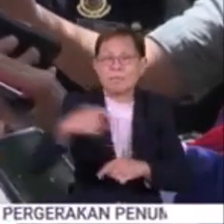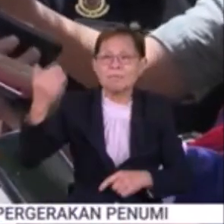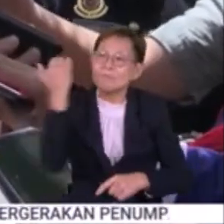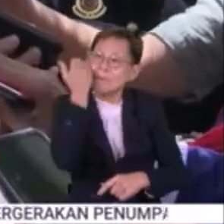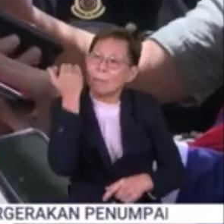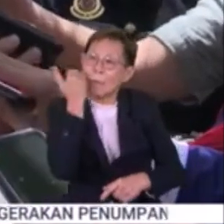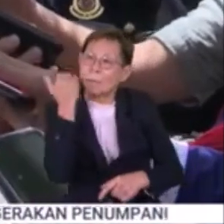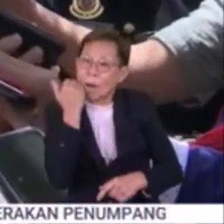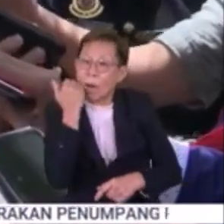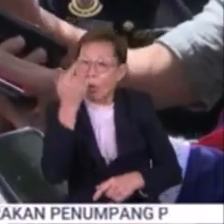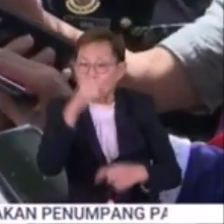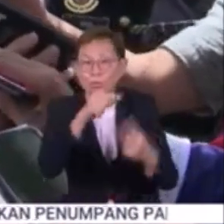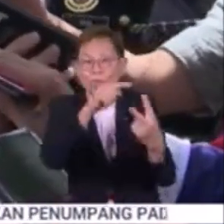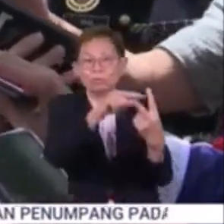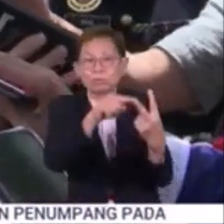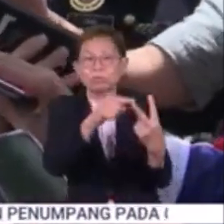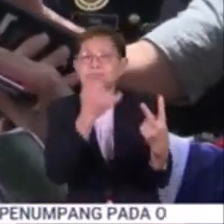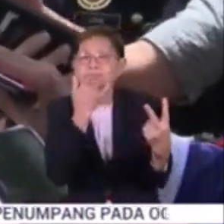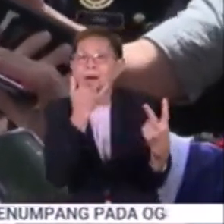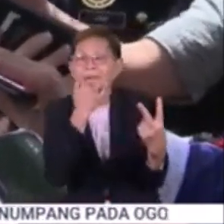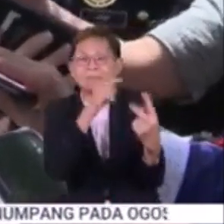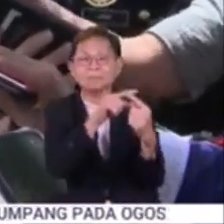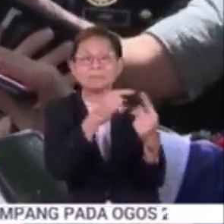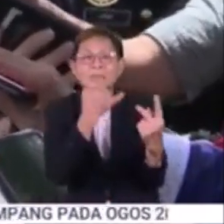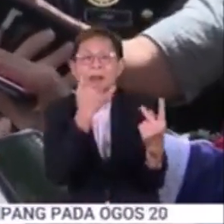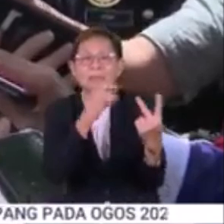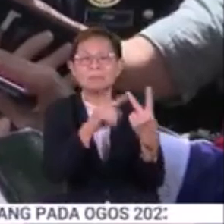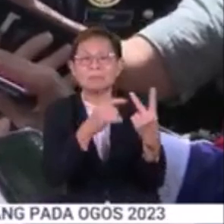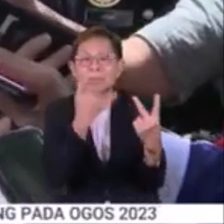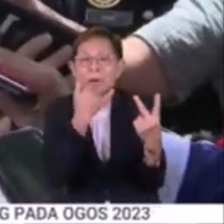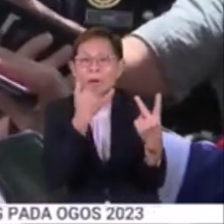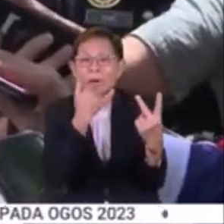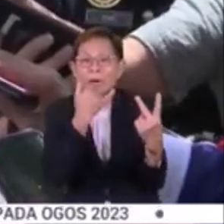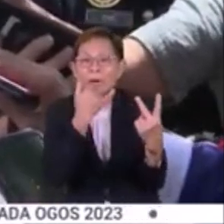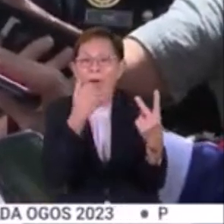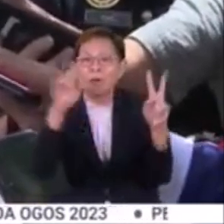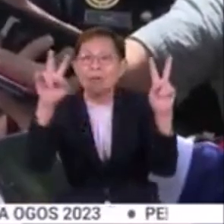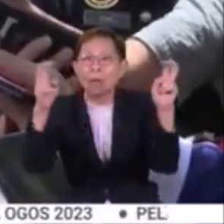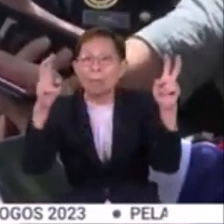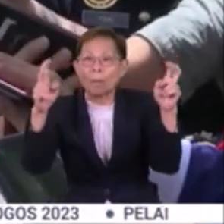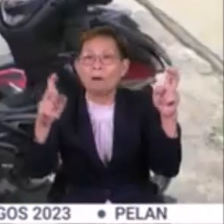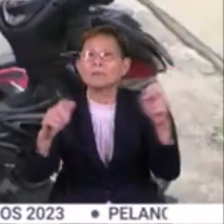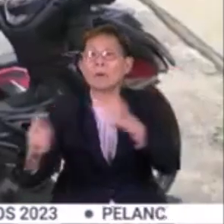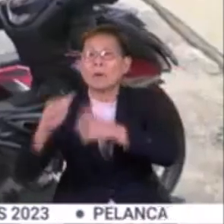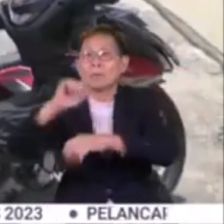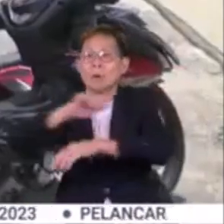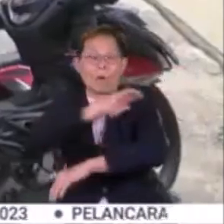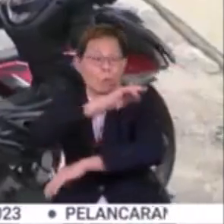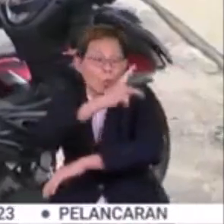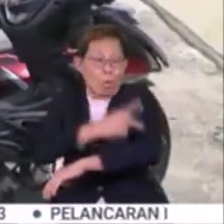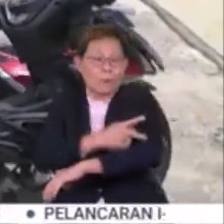Ya, bagi dua kesalahan tersebut adalah di bawah prerogatif mahkamah.